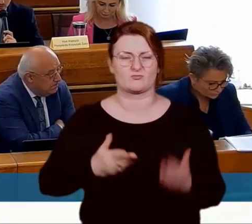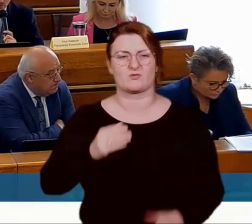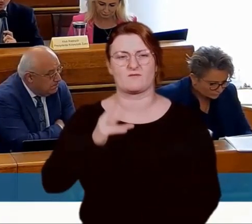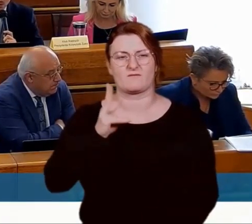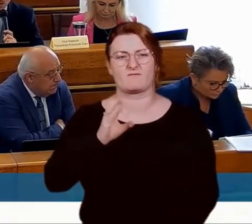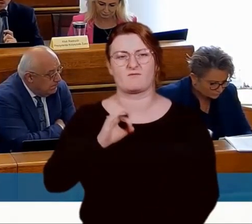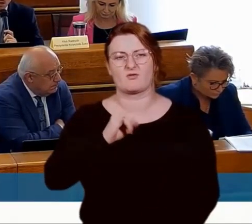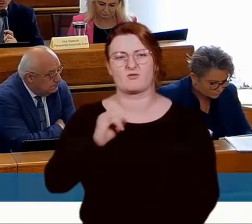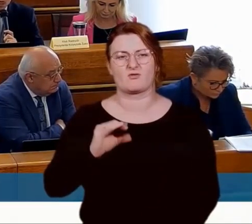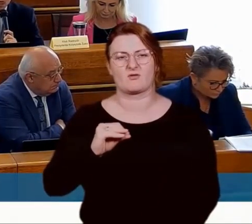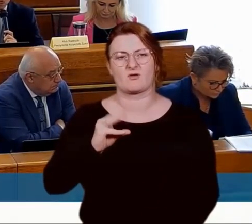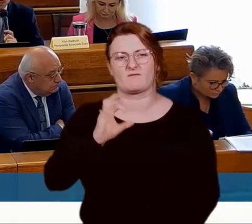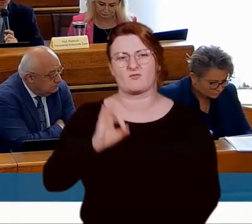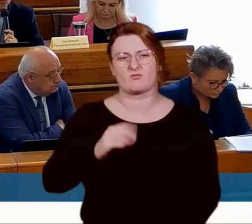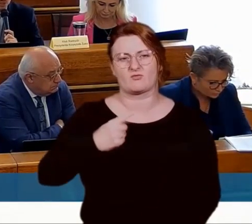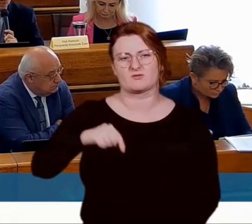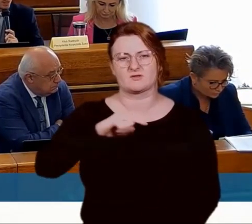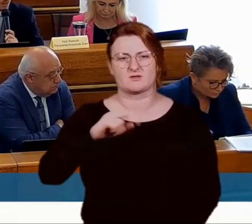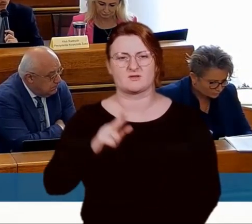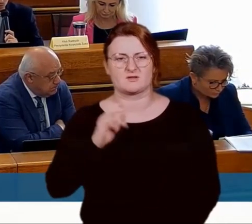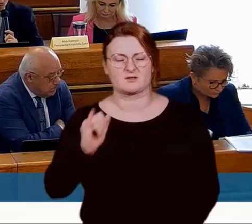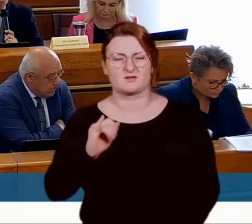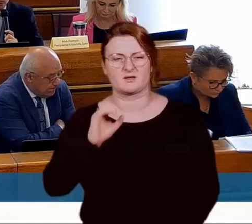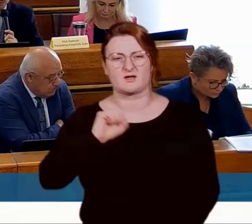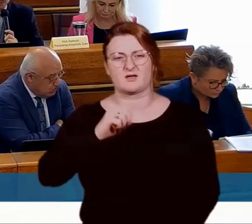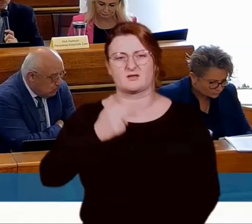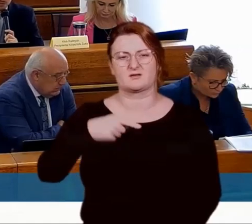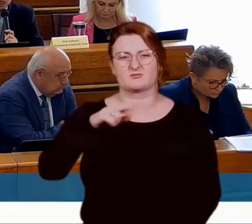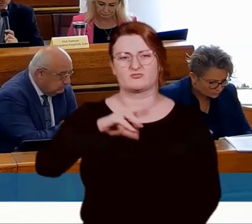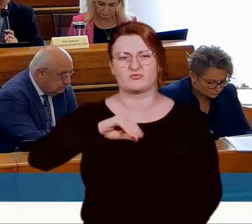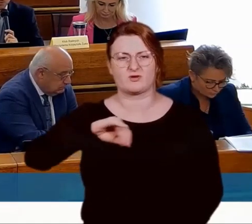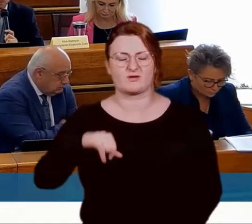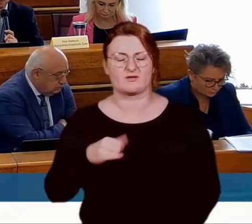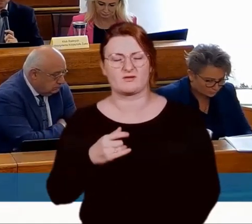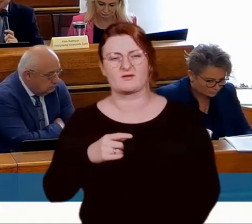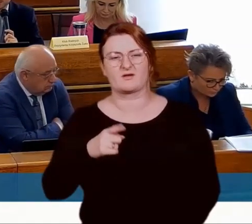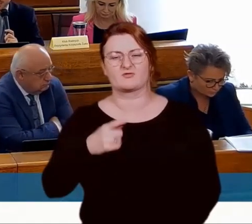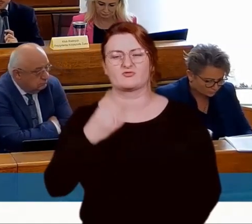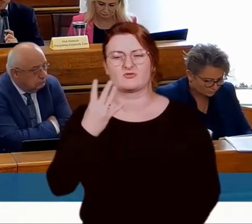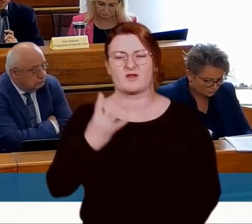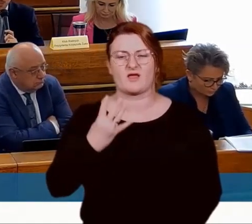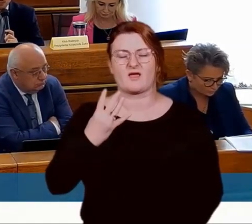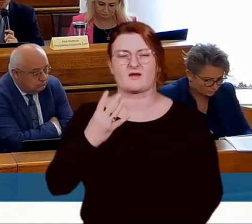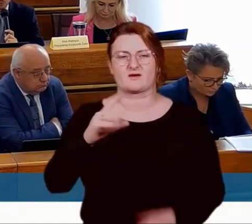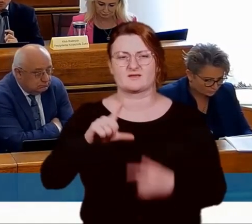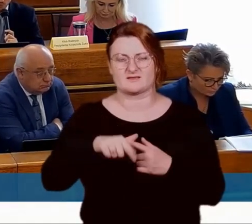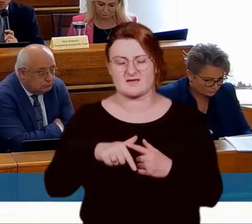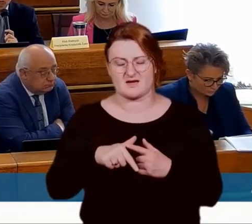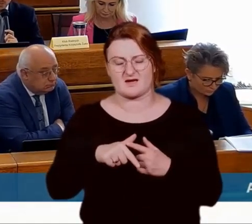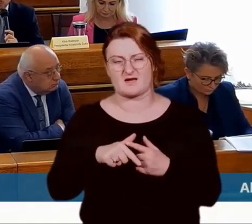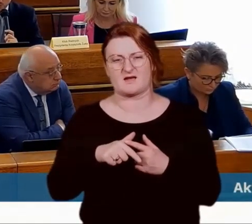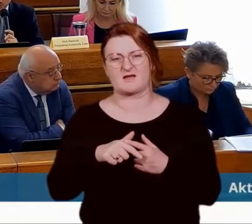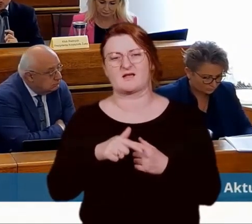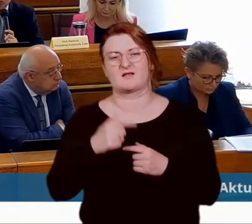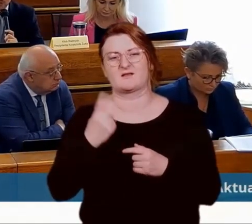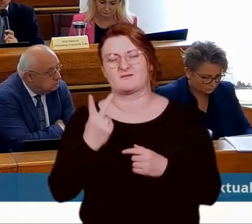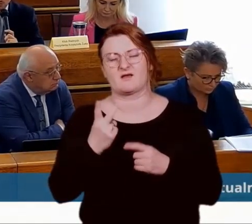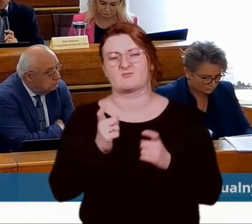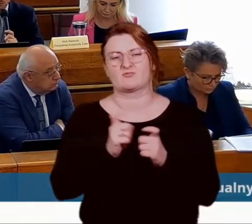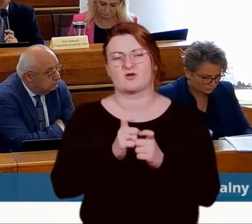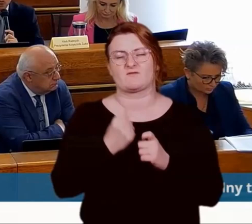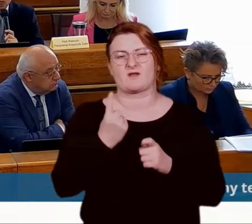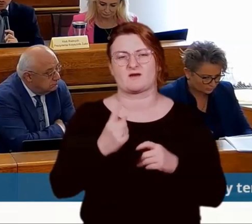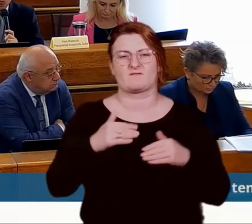Wojewódzkiego oraz przedstawicieli i autorów tej petycji głosami 4 za, przy 2 głosach przeciw i 1